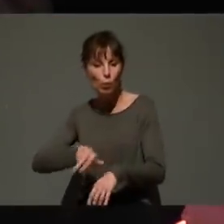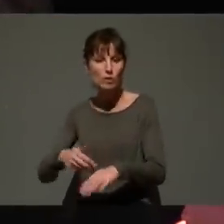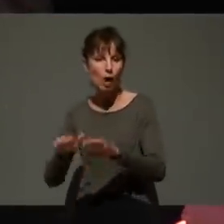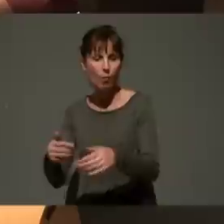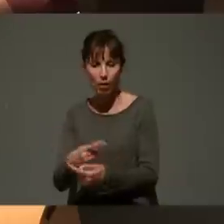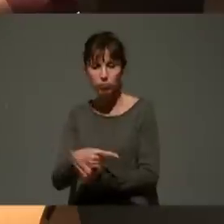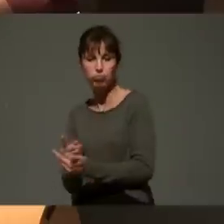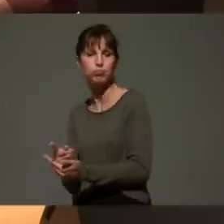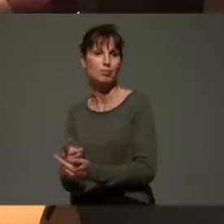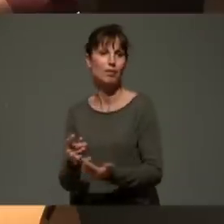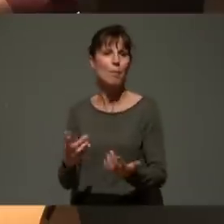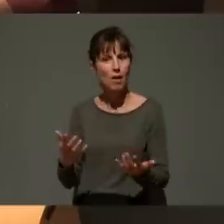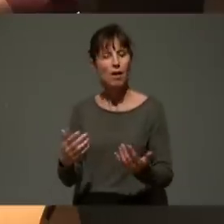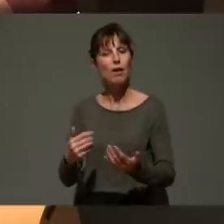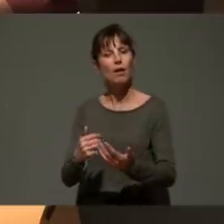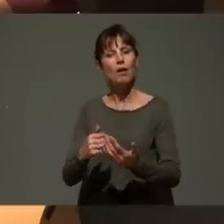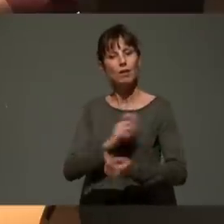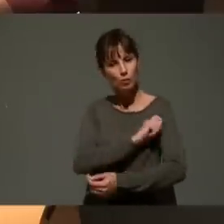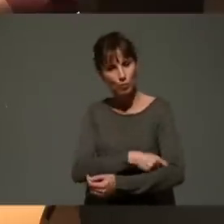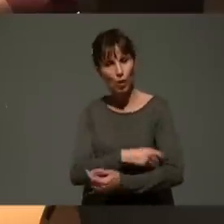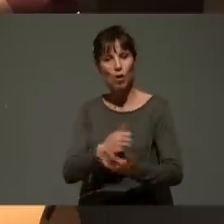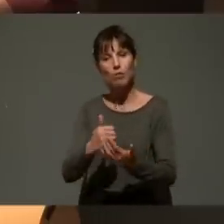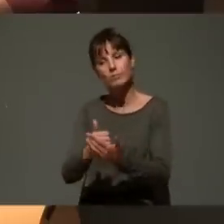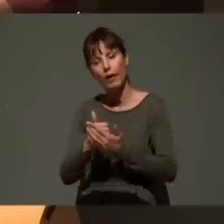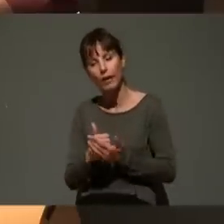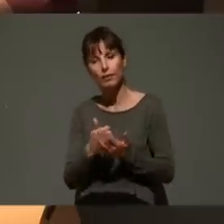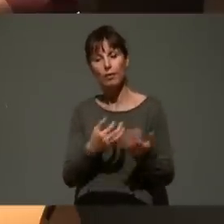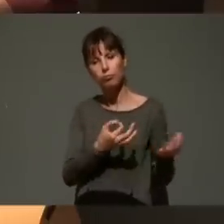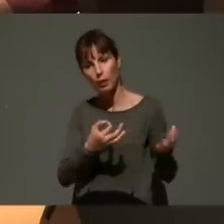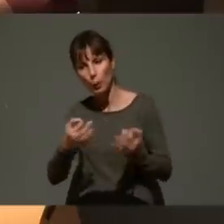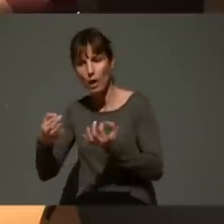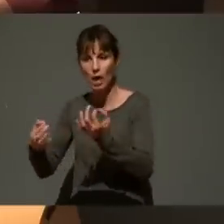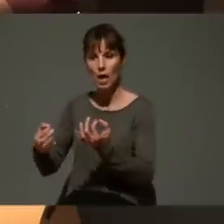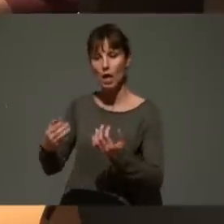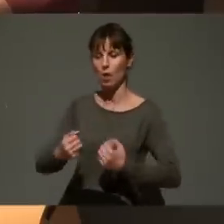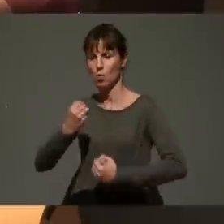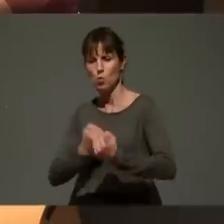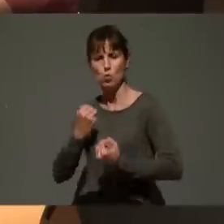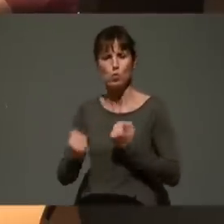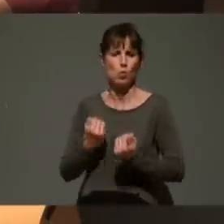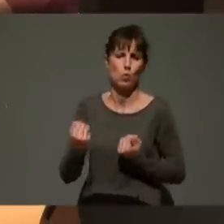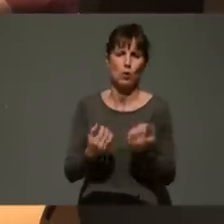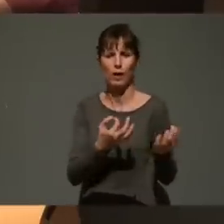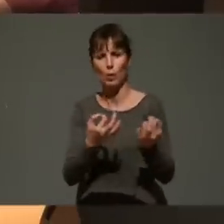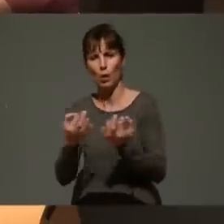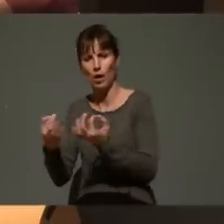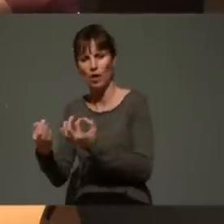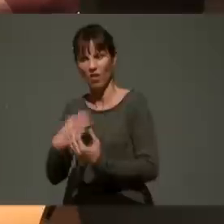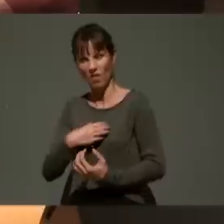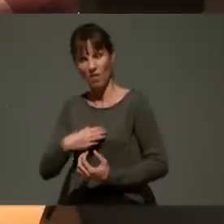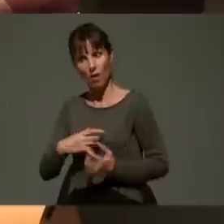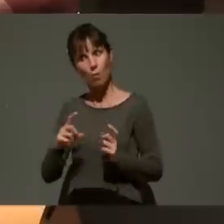récupéré. Par contre, ça aide à réguler, et quand on fait une activité physique, ben, on a un petit peu moins faim après, donc on consomme moins. Donc